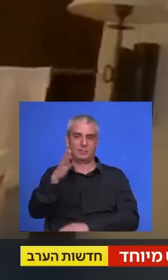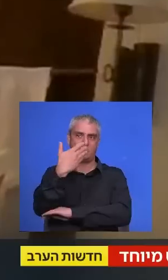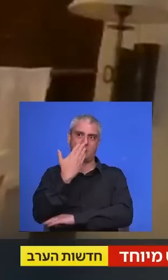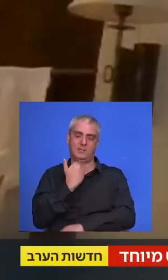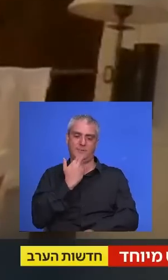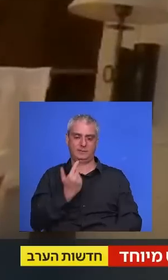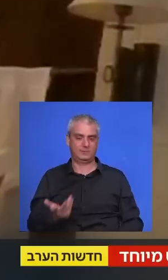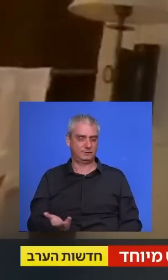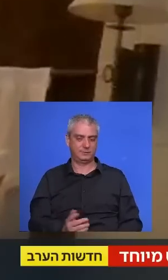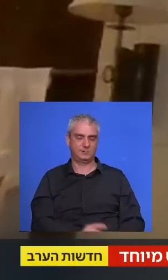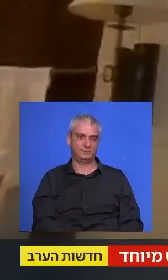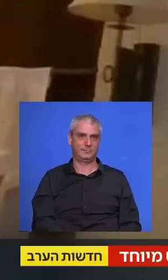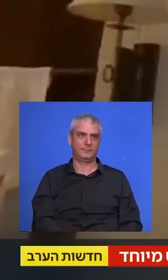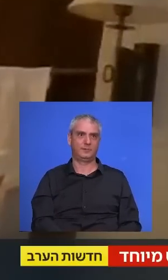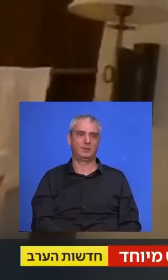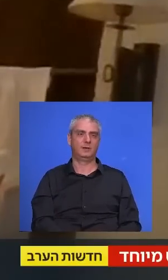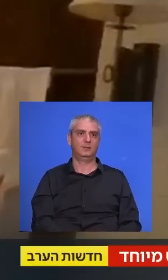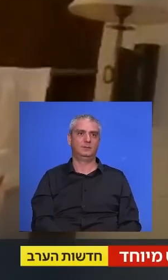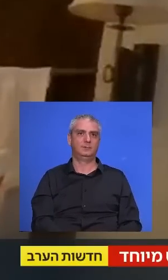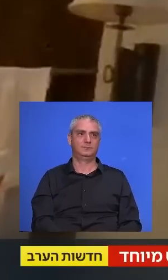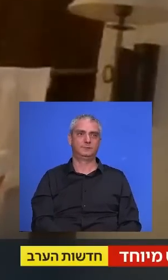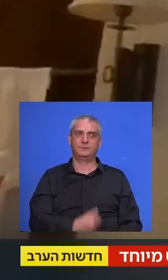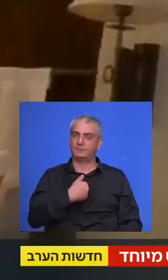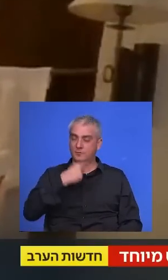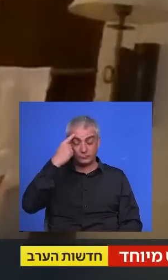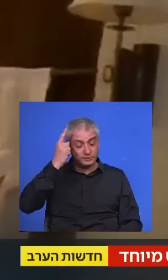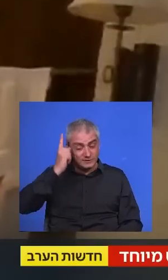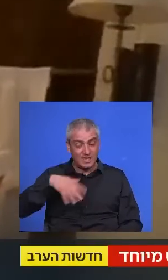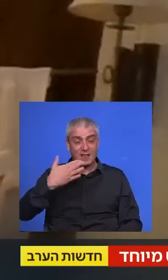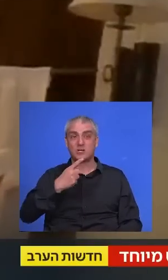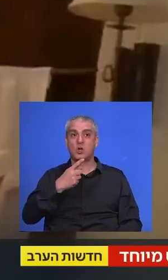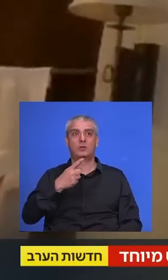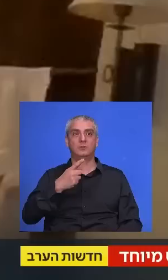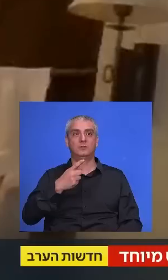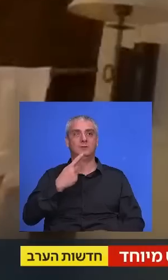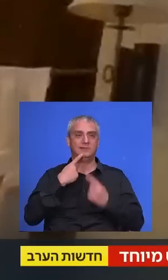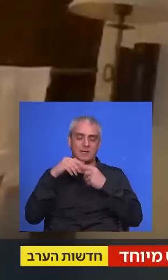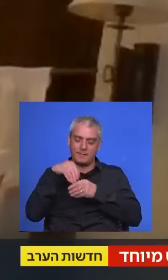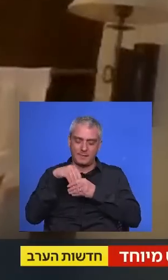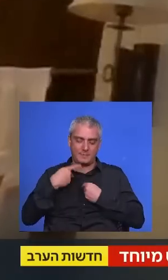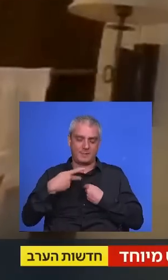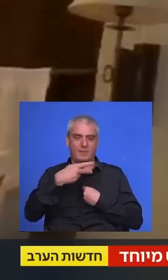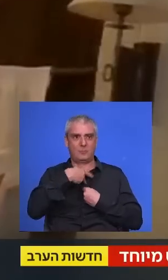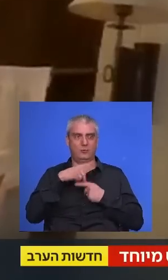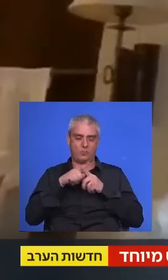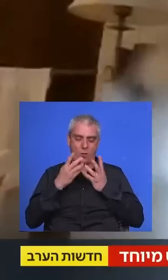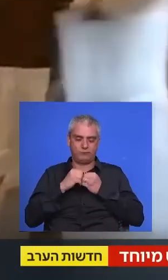לעשות לובים נגד מדינת ישראל. אני חושב זו צריכה להיות שיחה פנימית בינינו, במשפחה, לא